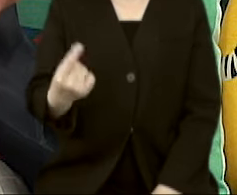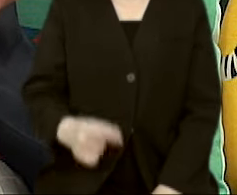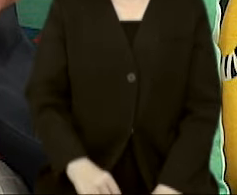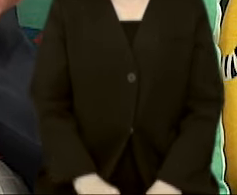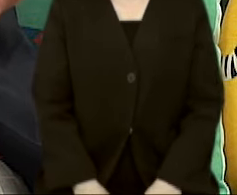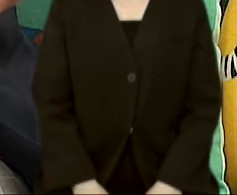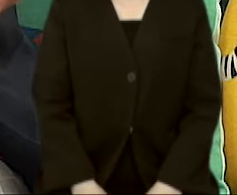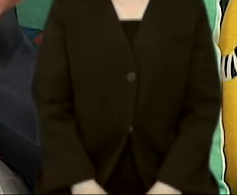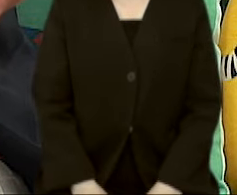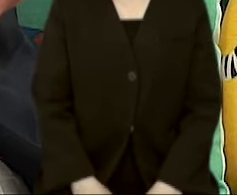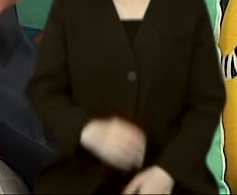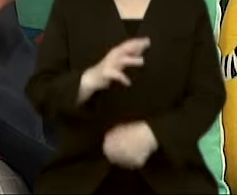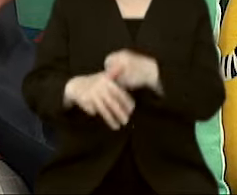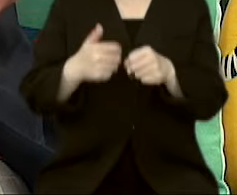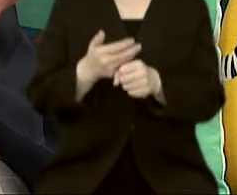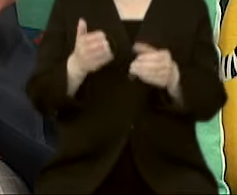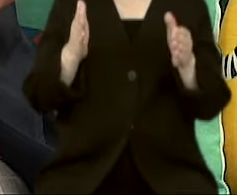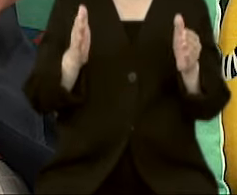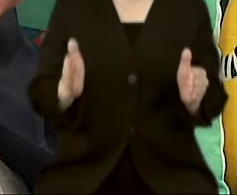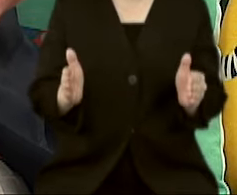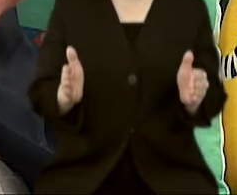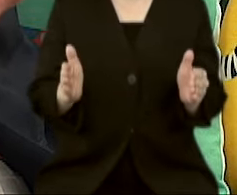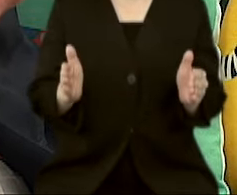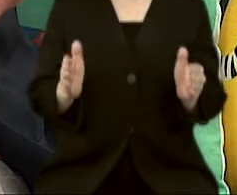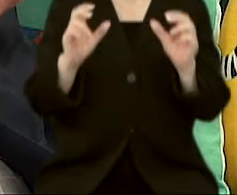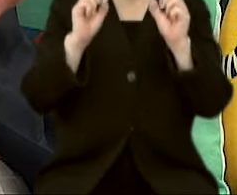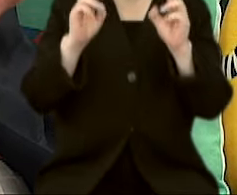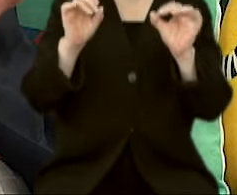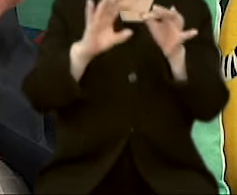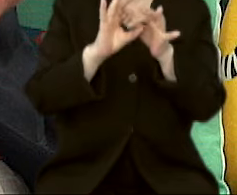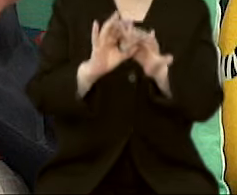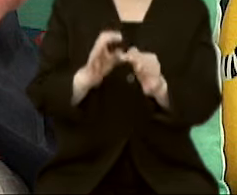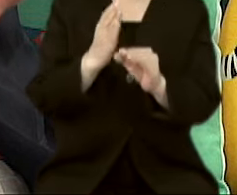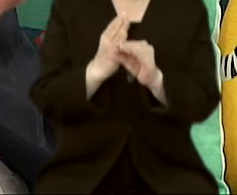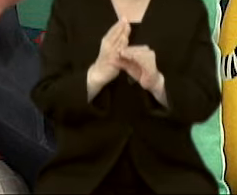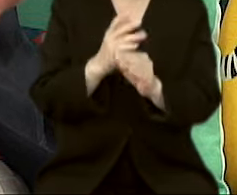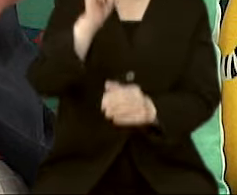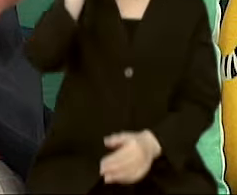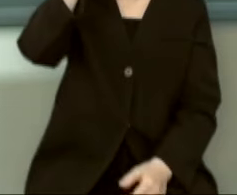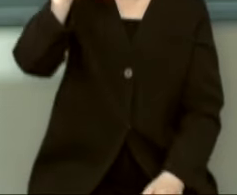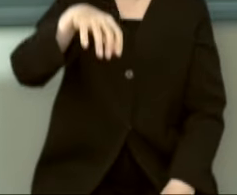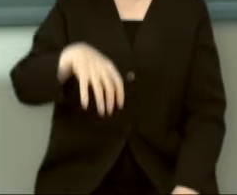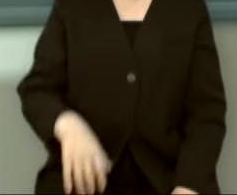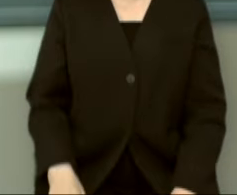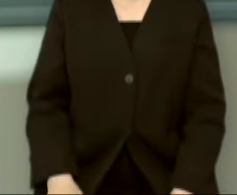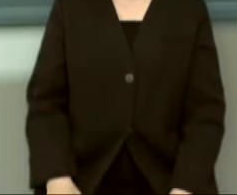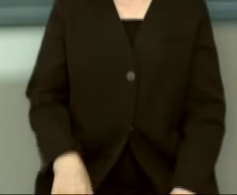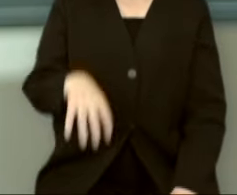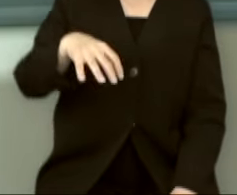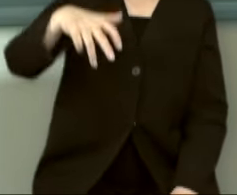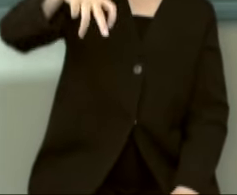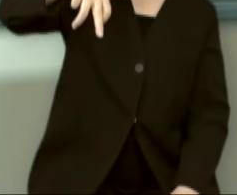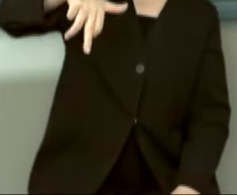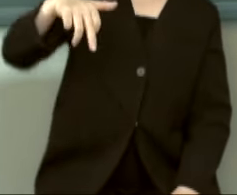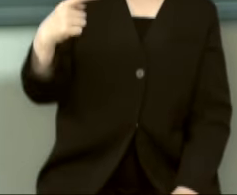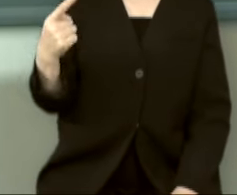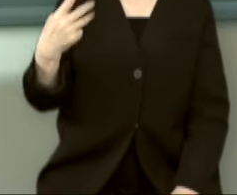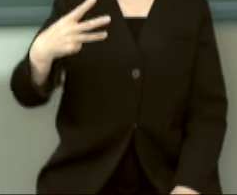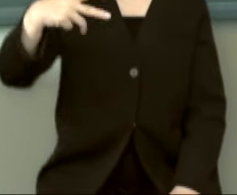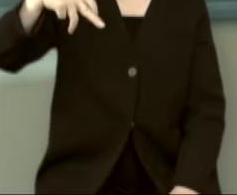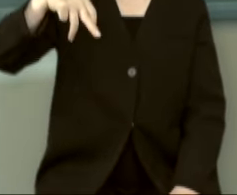그렇습니다. 야, 38년을 선교를 하셨네요. 인도에서 콜카타.